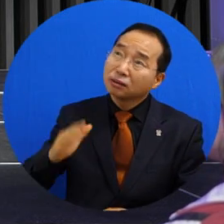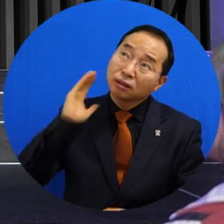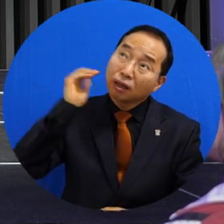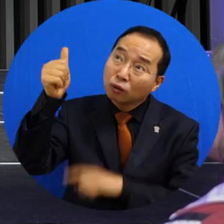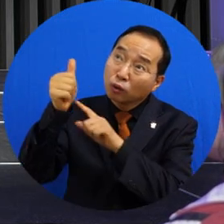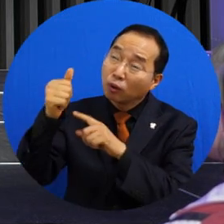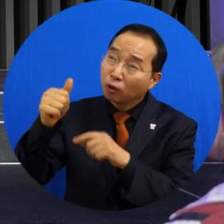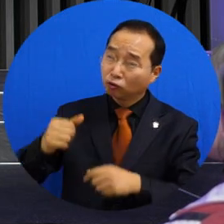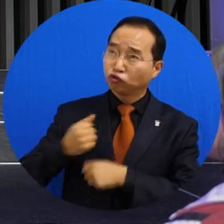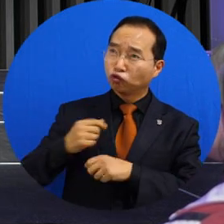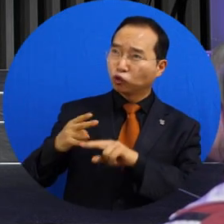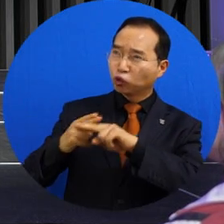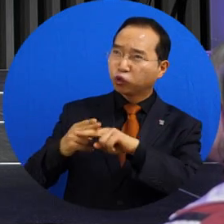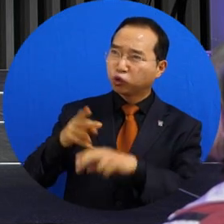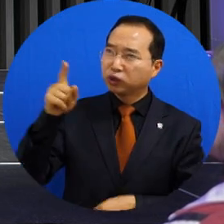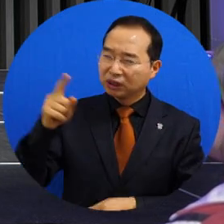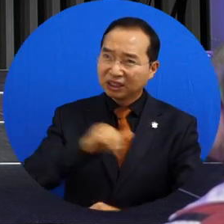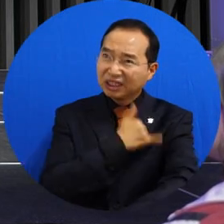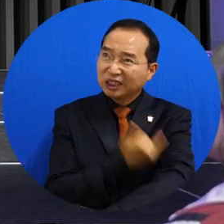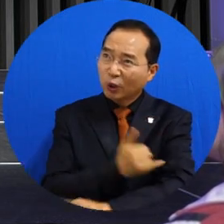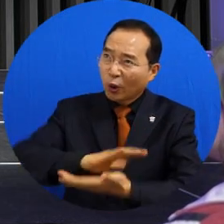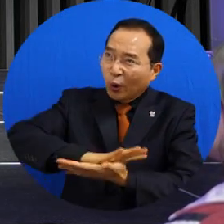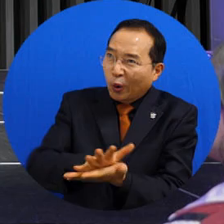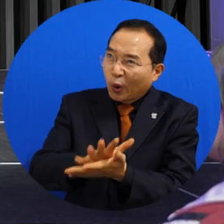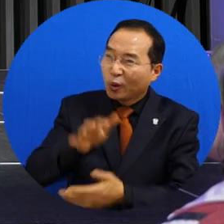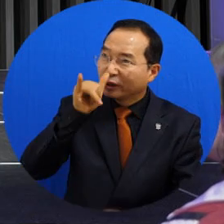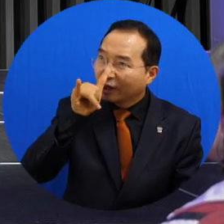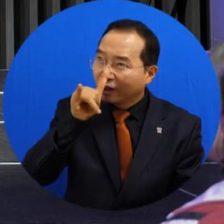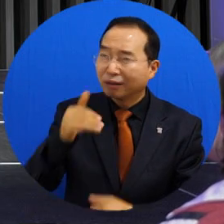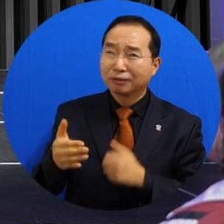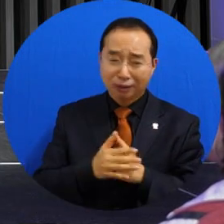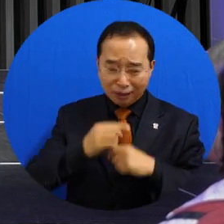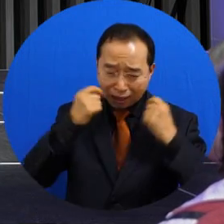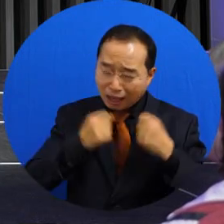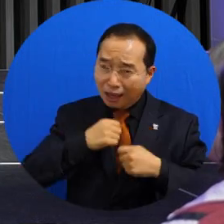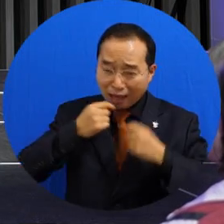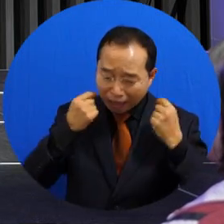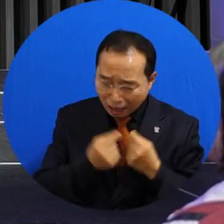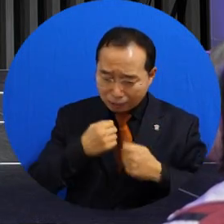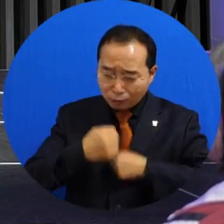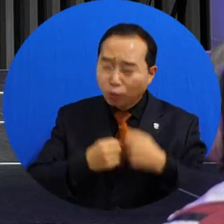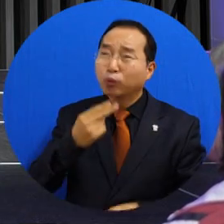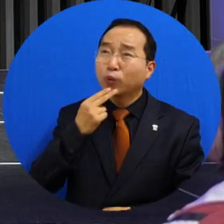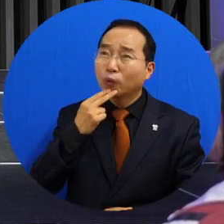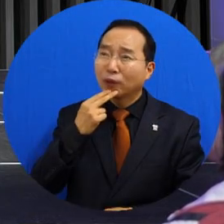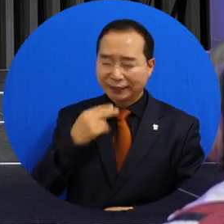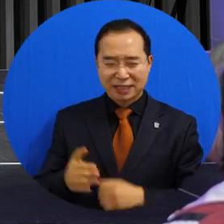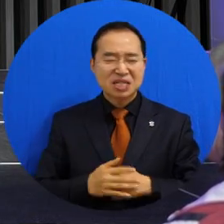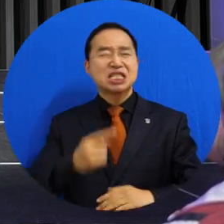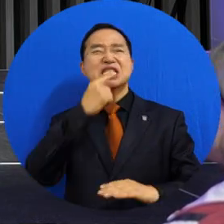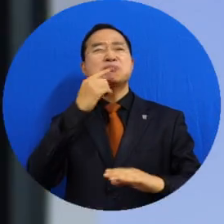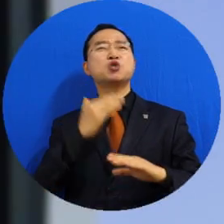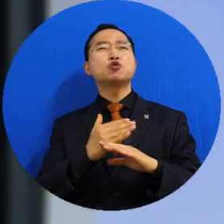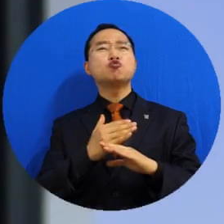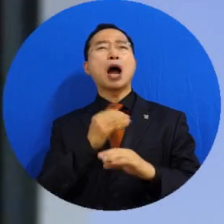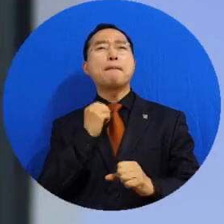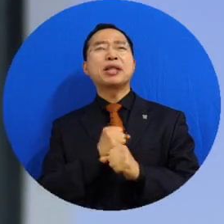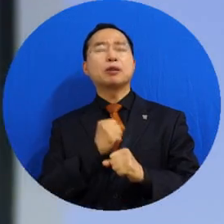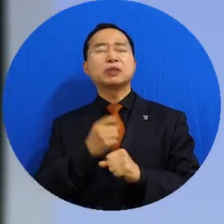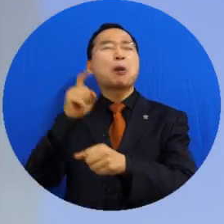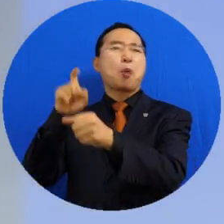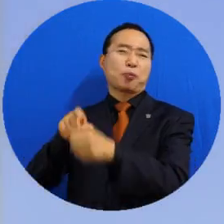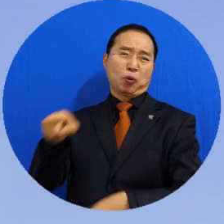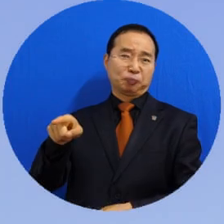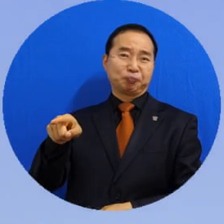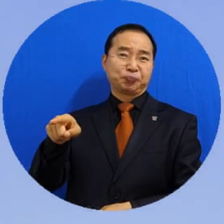대통령이 독재였고 인권이 아직 유린되고 개인적 자유가 없으니까 민주화를 이룩하자. 민주화가